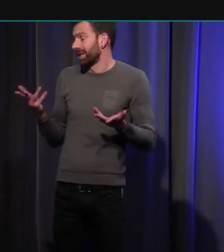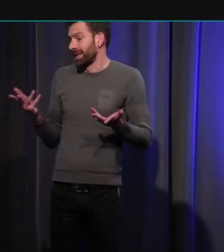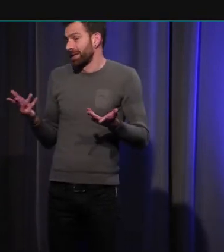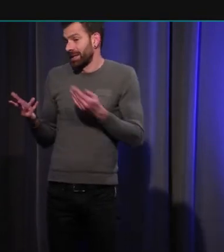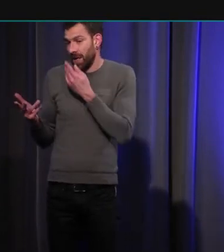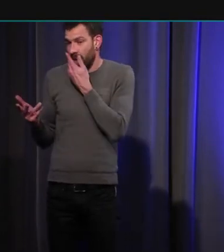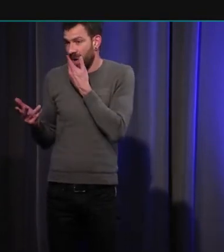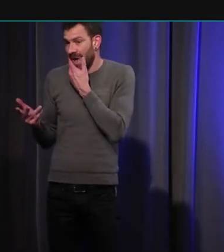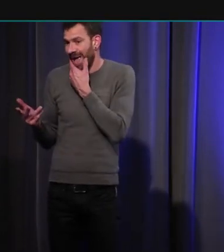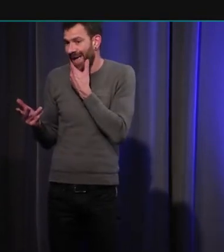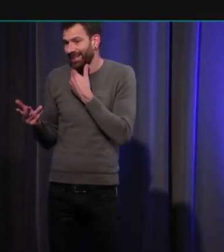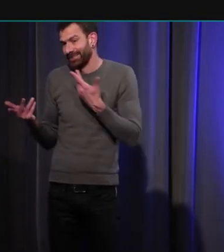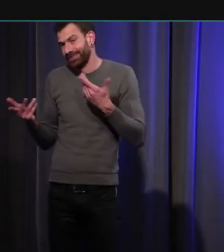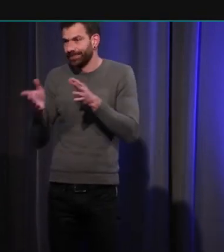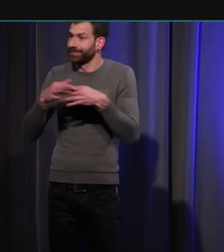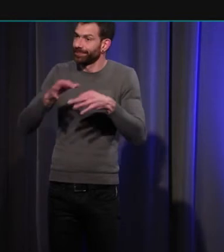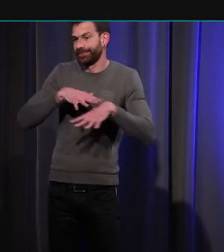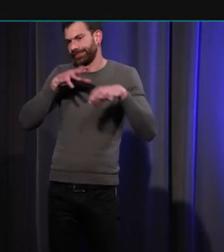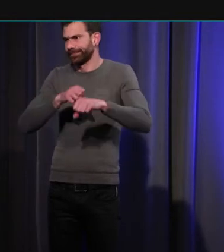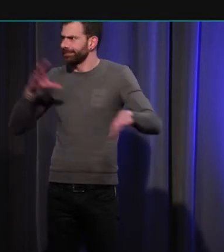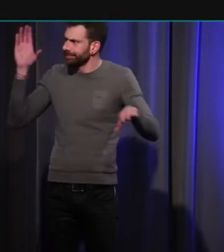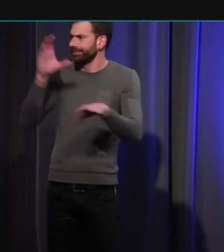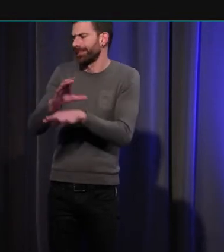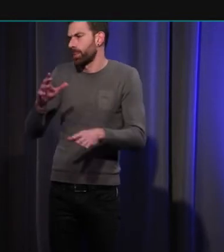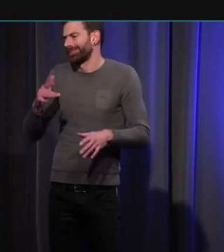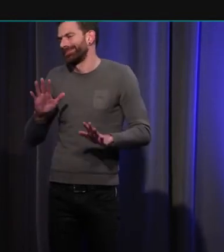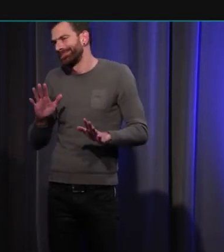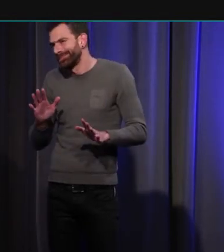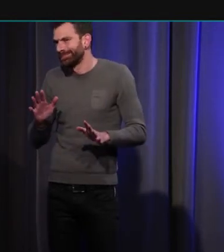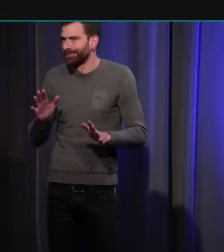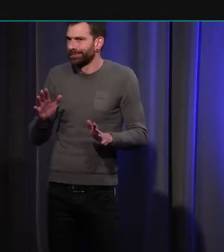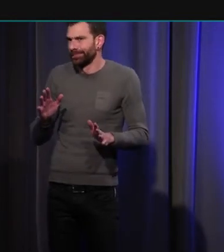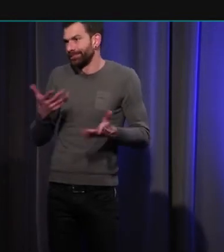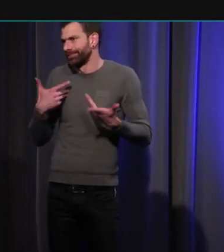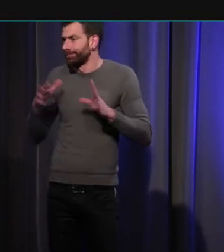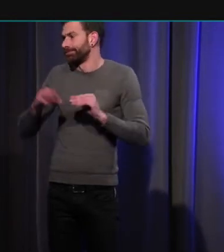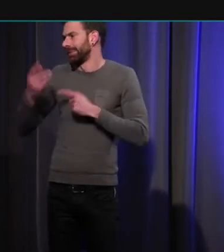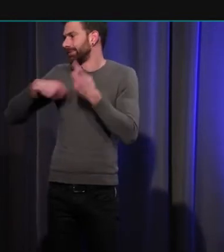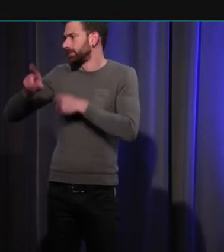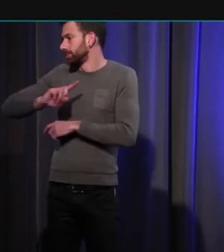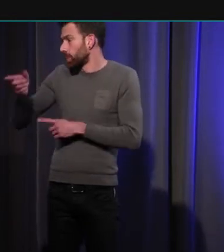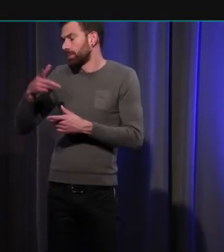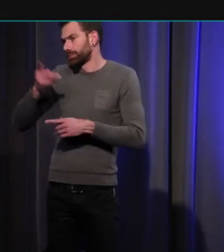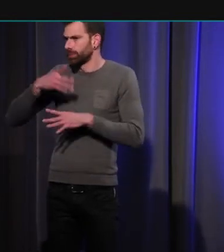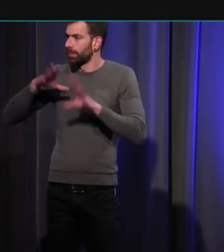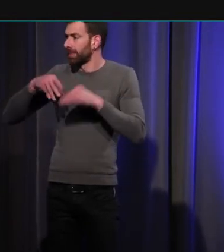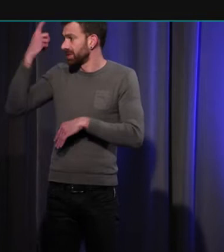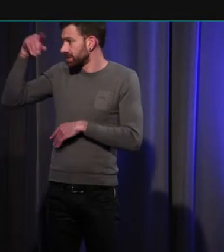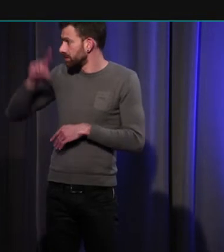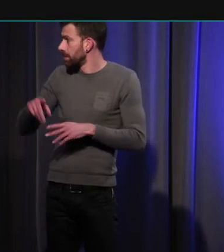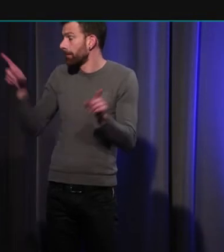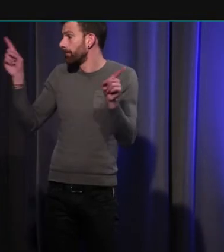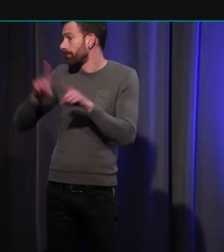l'anticolonialisme et 3 c'est pas non plus une position très très historique c'est très idéologique comme la fascination pour